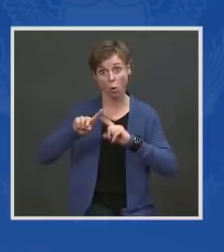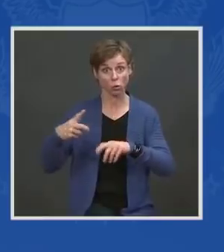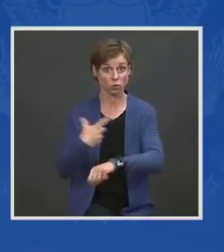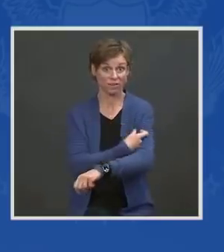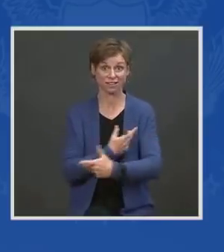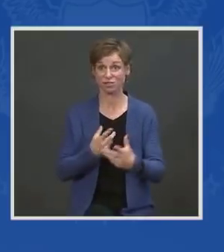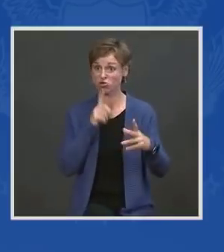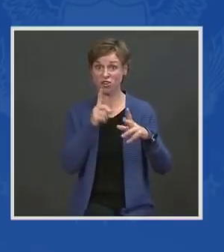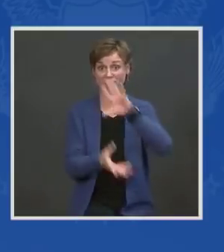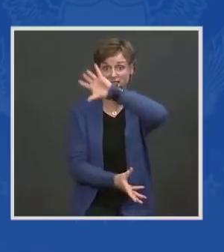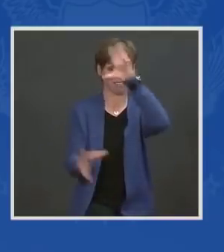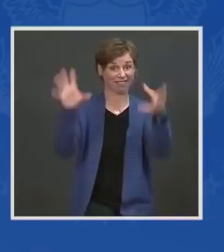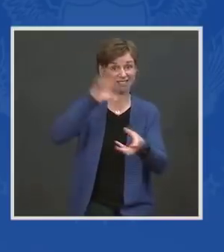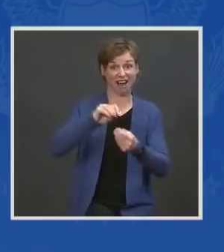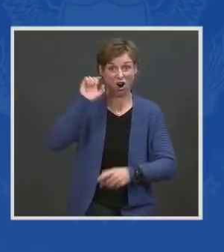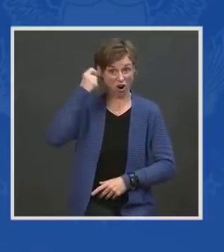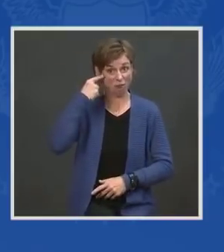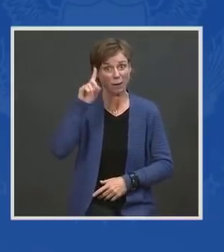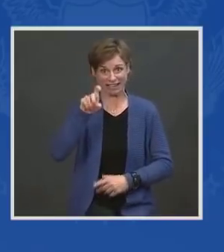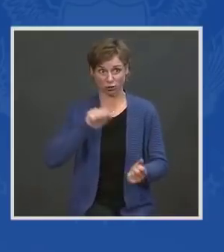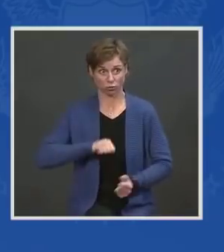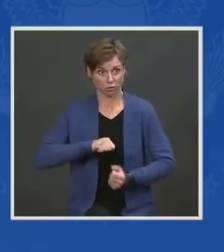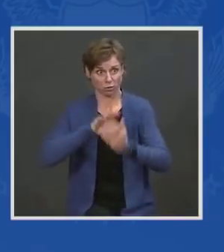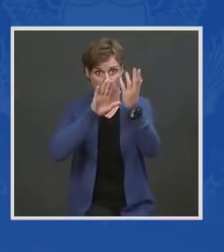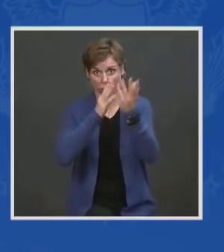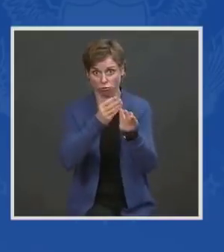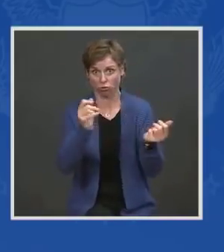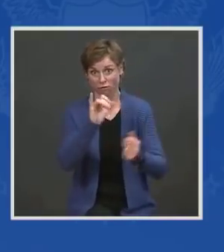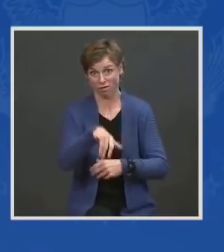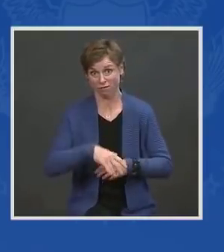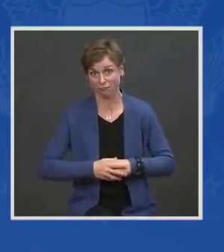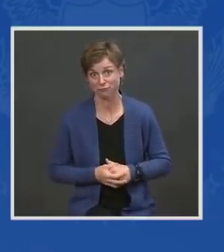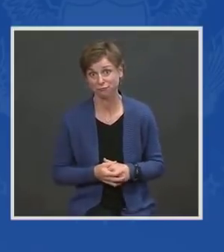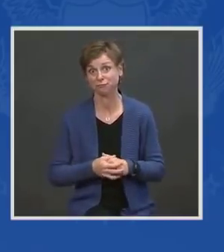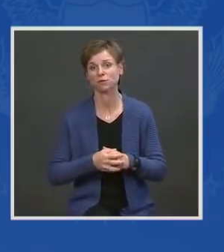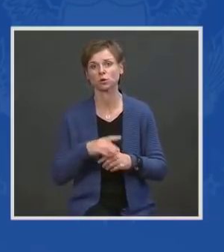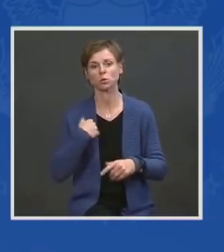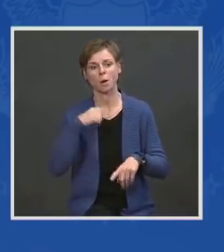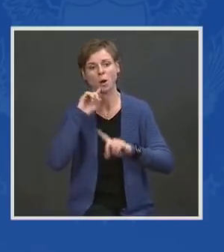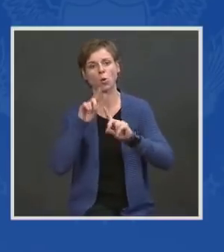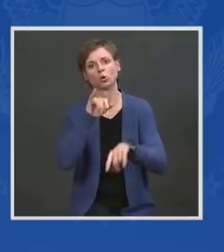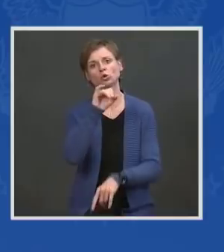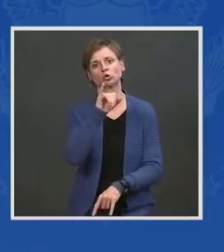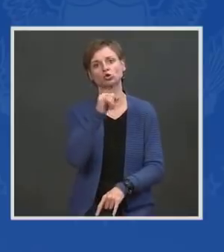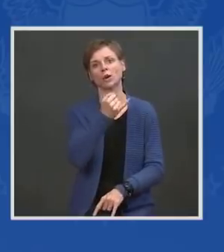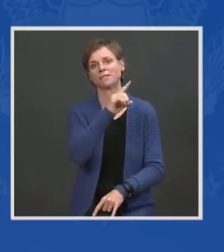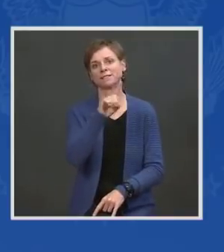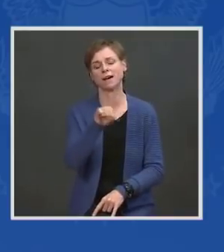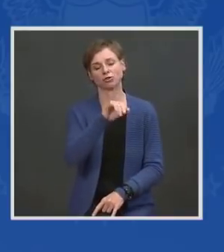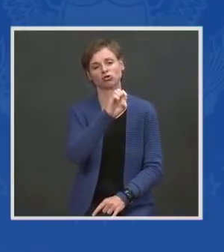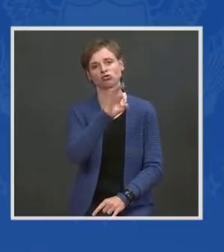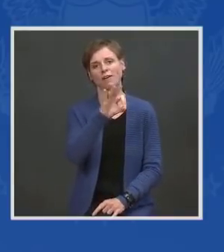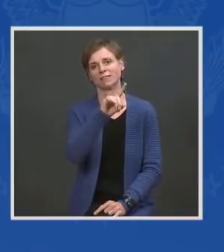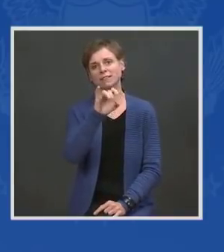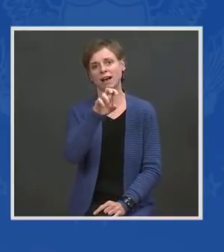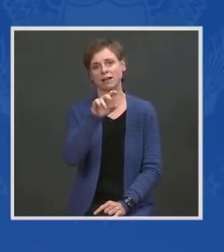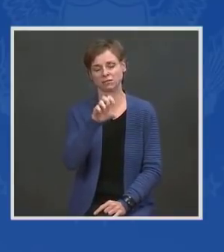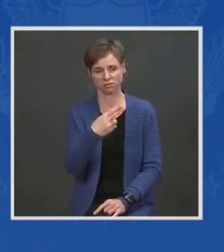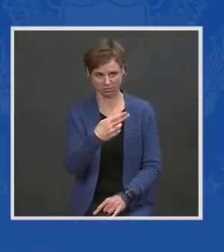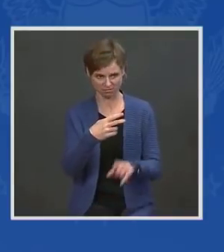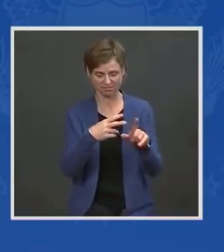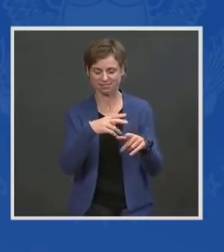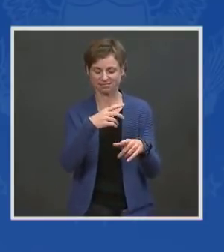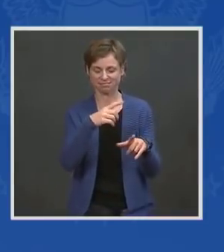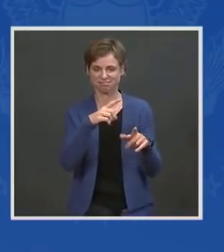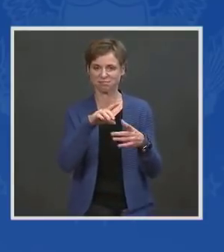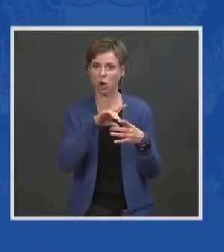zu tun. Wir brauchten mehr Impfstoffe, mehr Impfärzte, mehr Orte, an denen die Leute geimpft werden konnten. Und wir